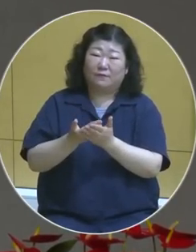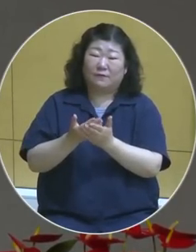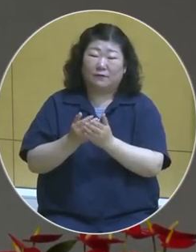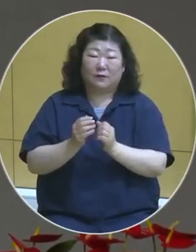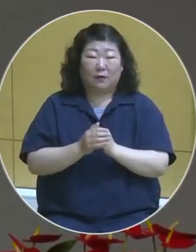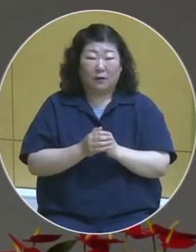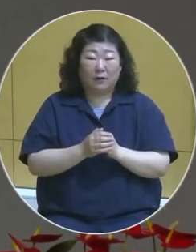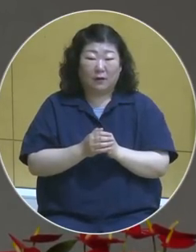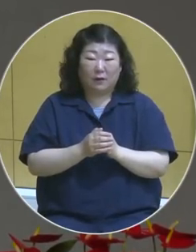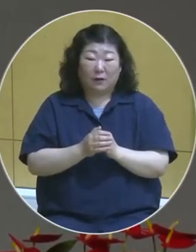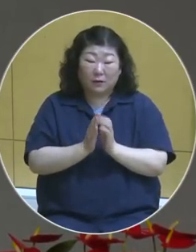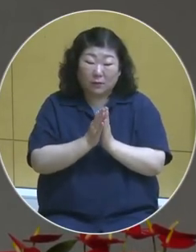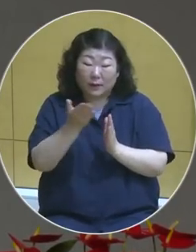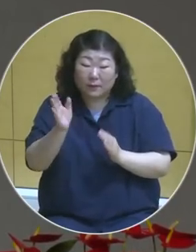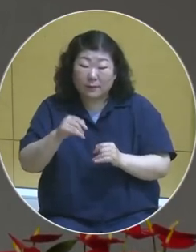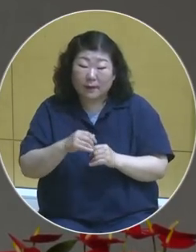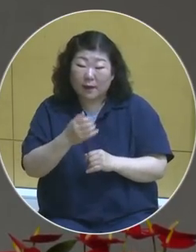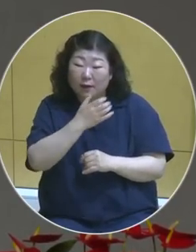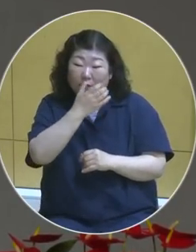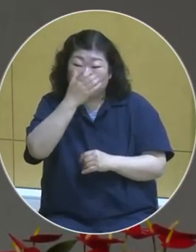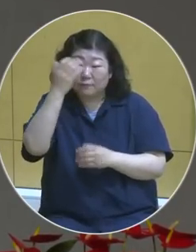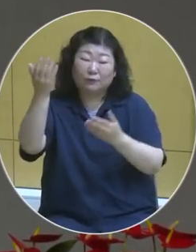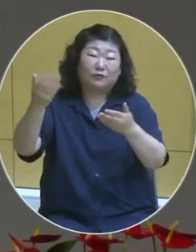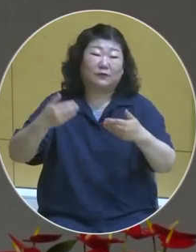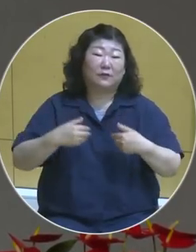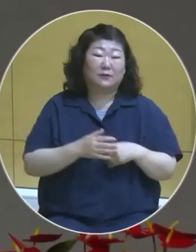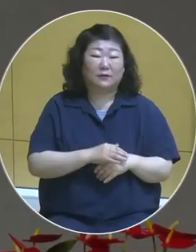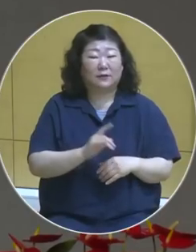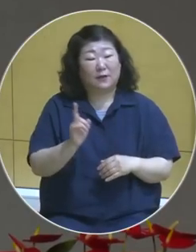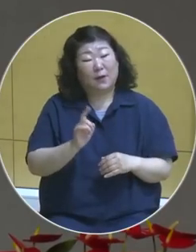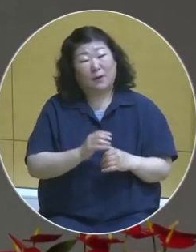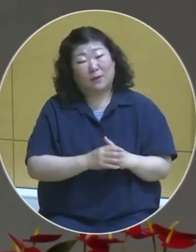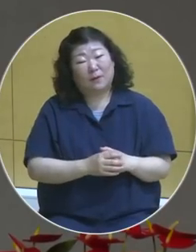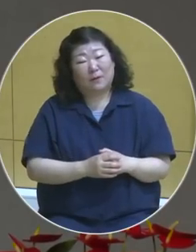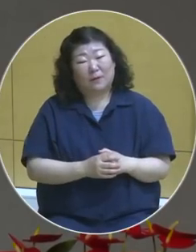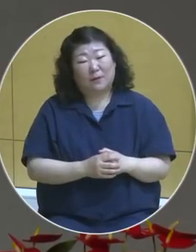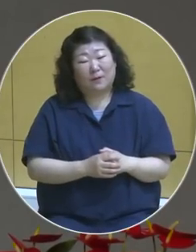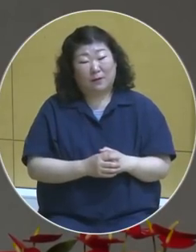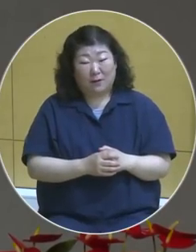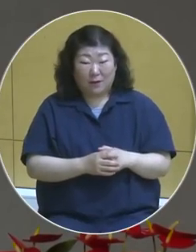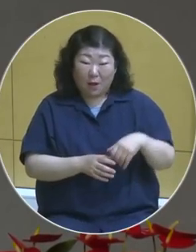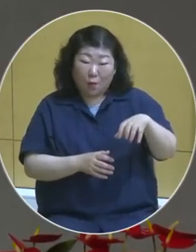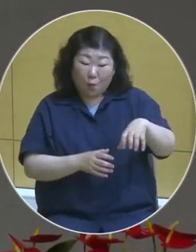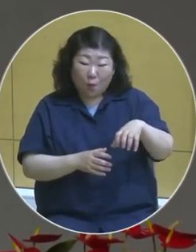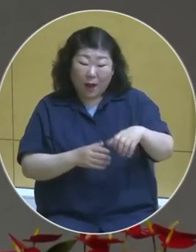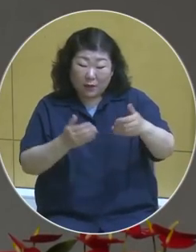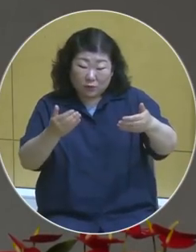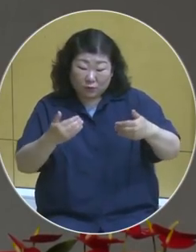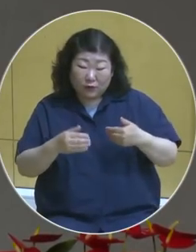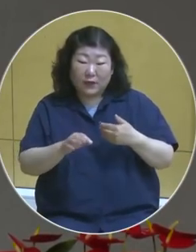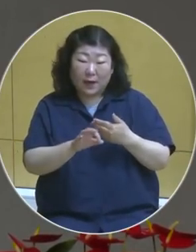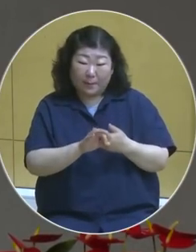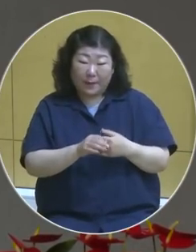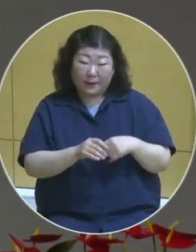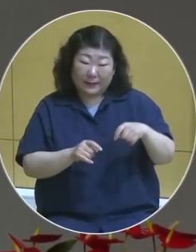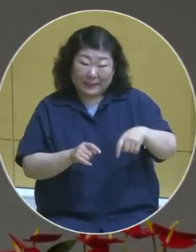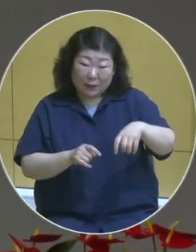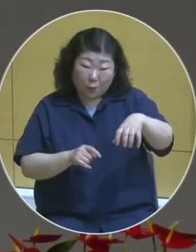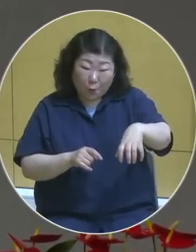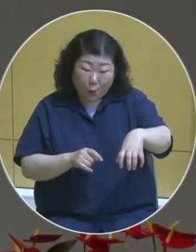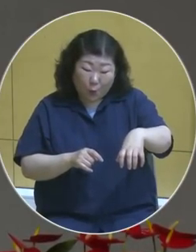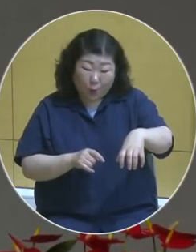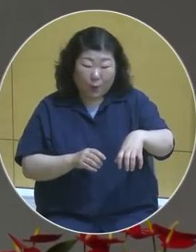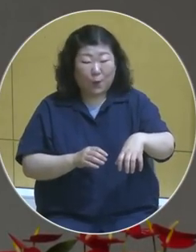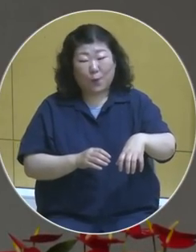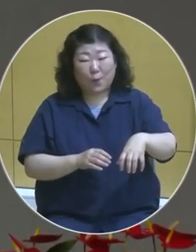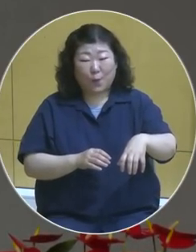거예요. 그게 뭐냐면 하나님 이왕에 그 공간을 주실 바에는 이곳에